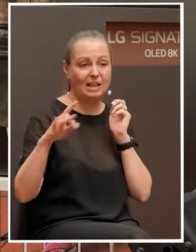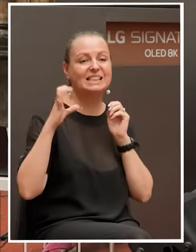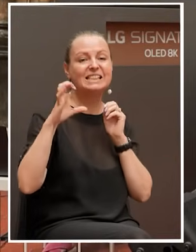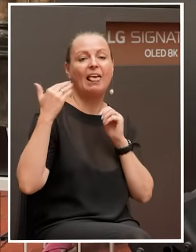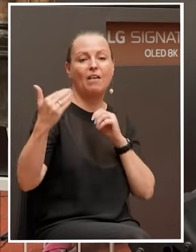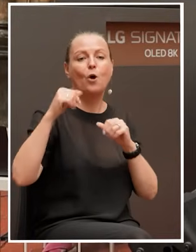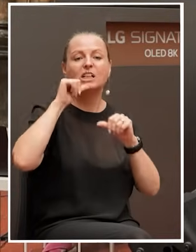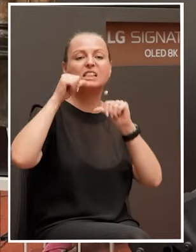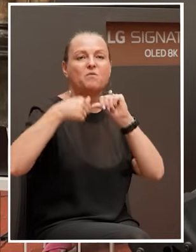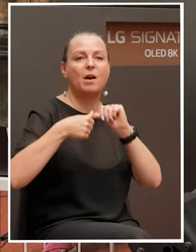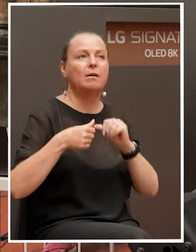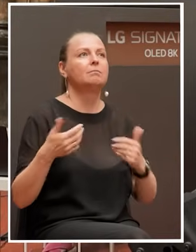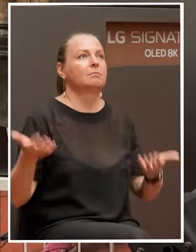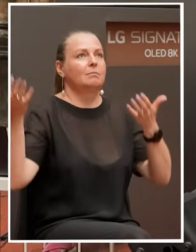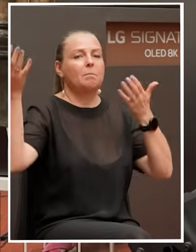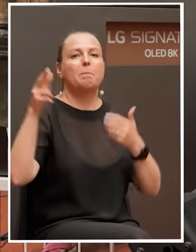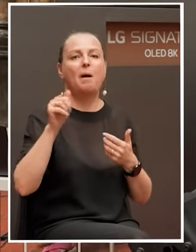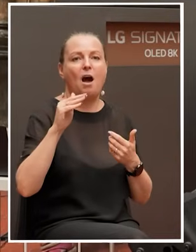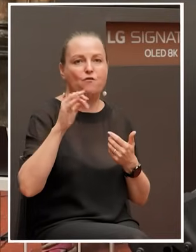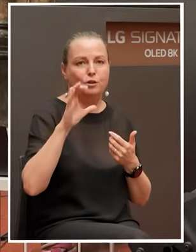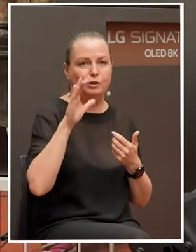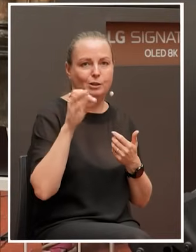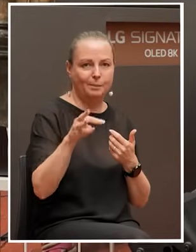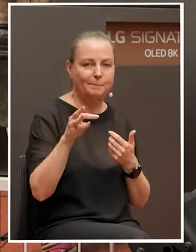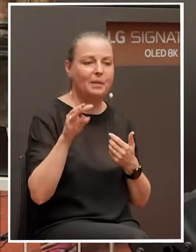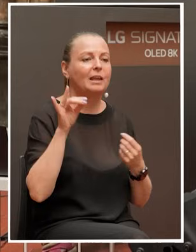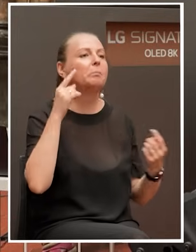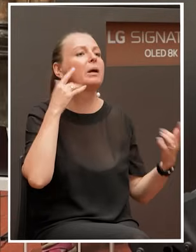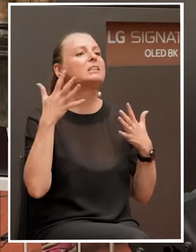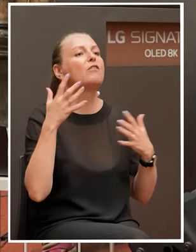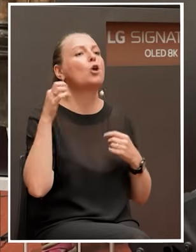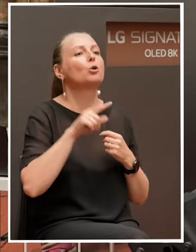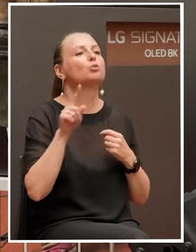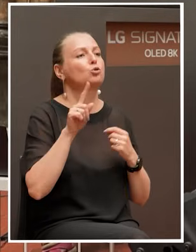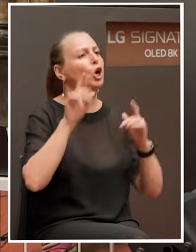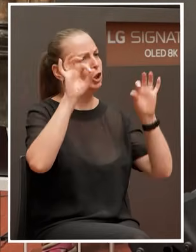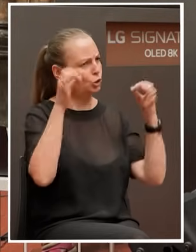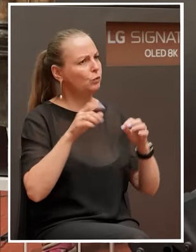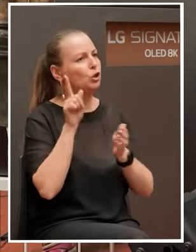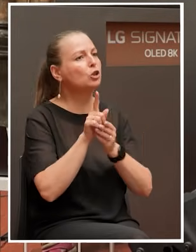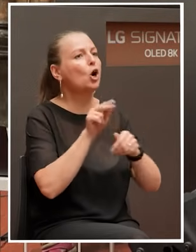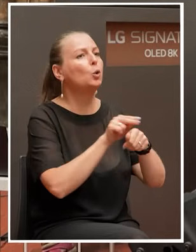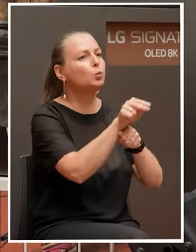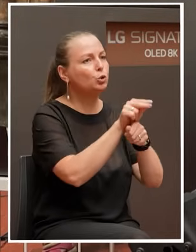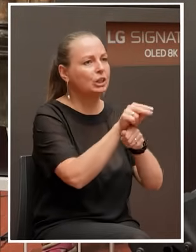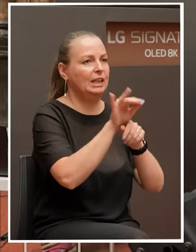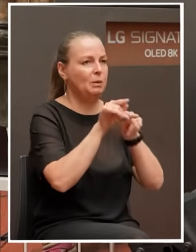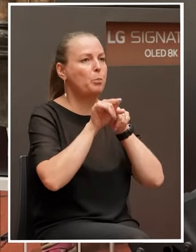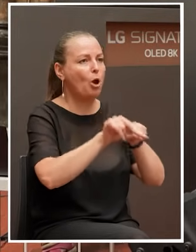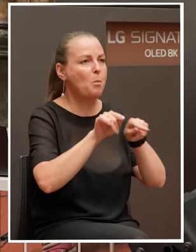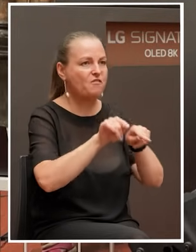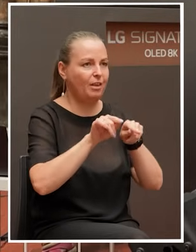символистским пафосом и представлением о том, что искусство должно учить проповедовать,